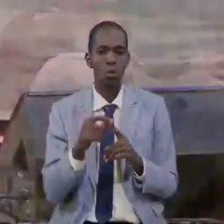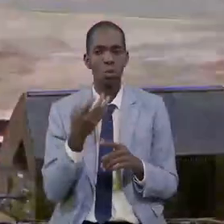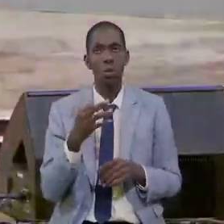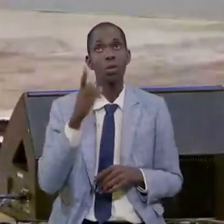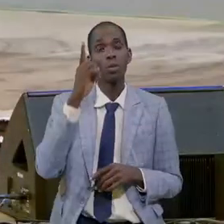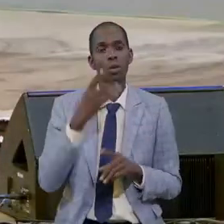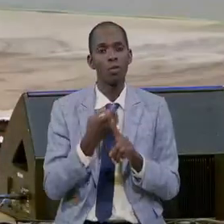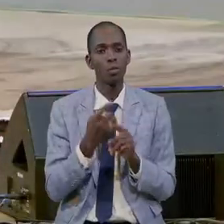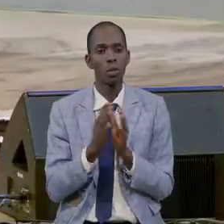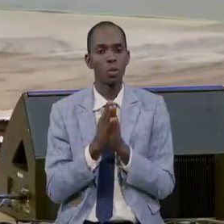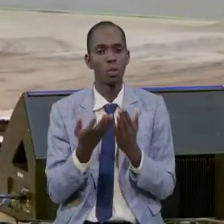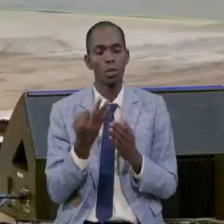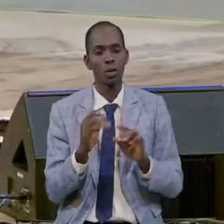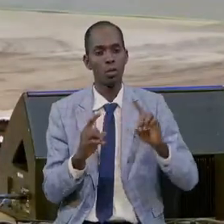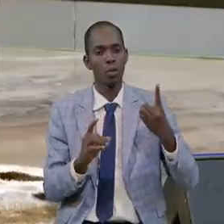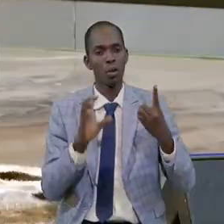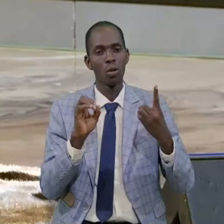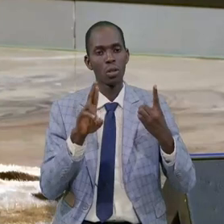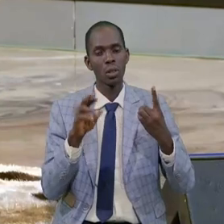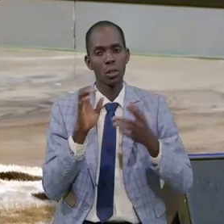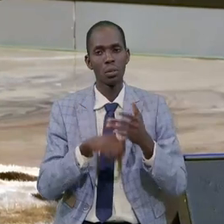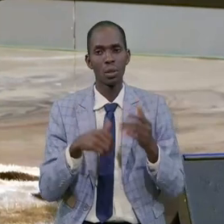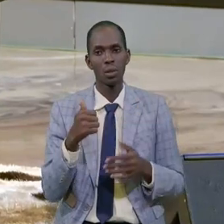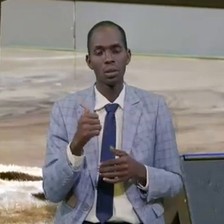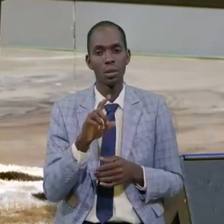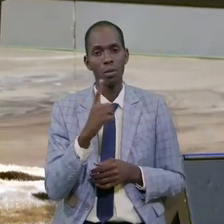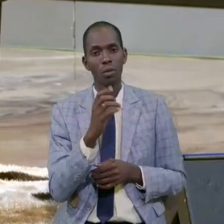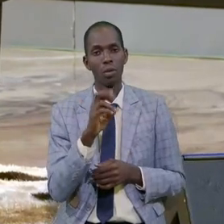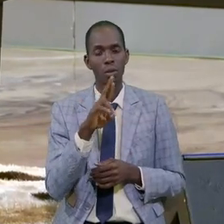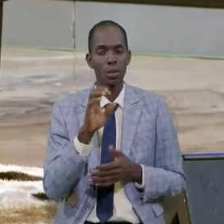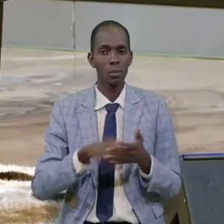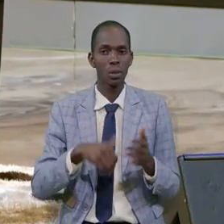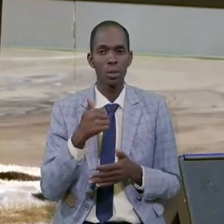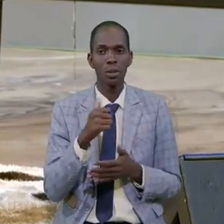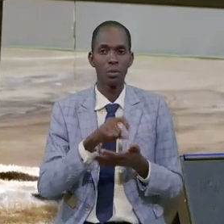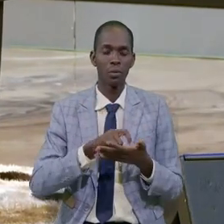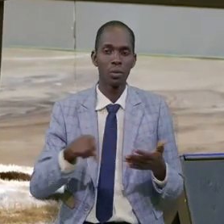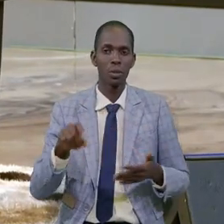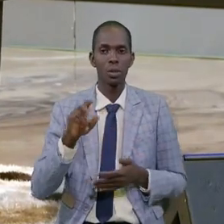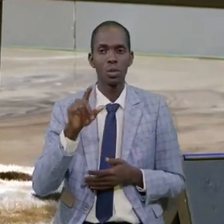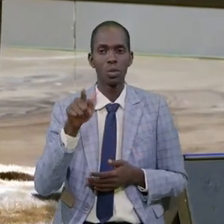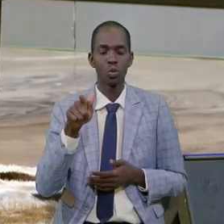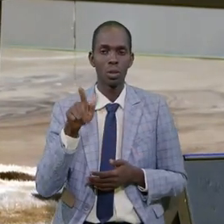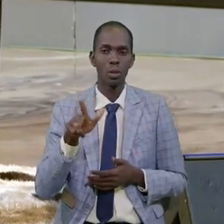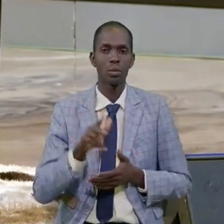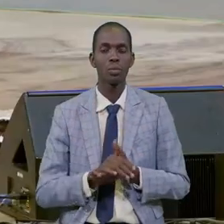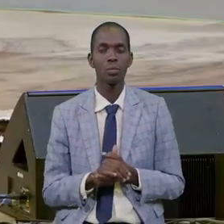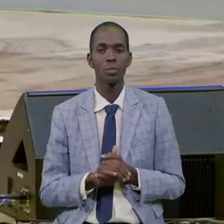nous sommes là pour étudier la parole de Dieu en 1 Corinthiens 10. 1 Corinthiens